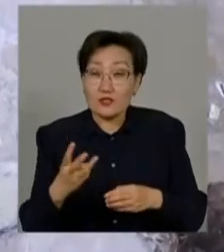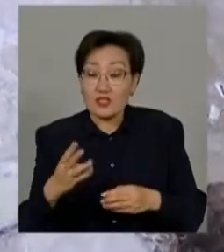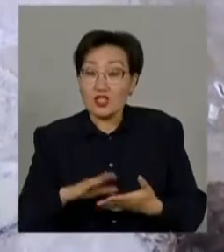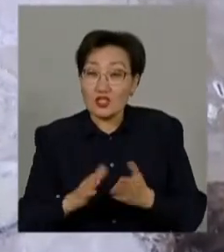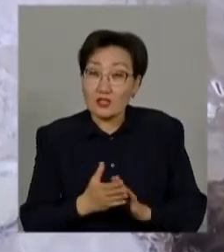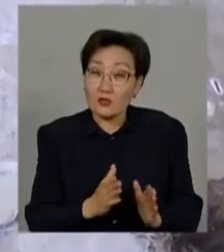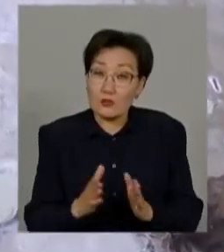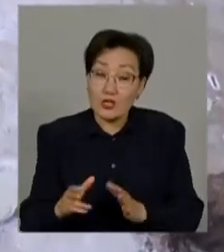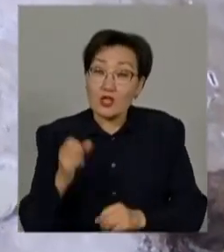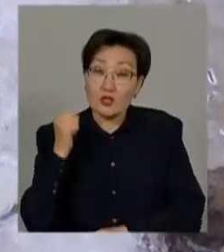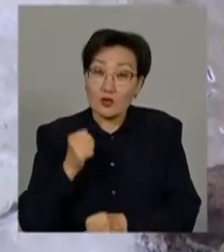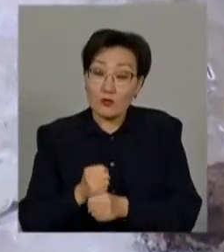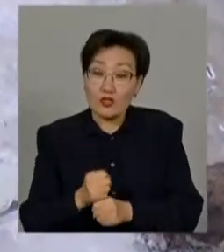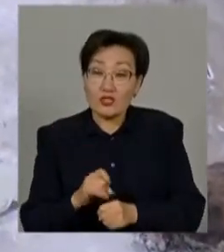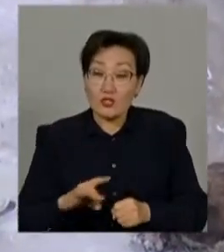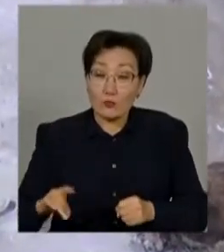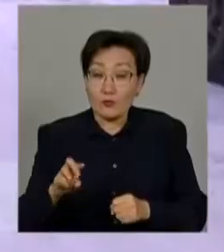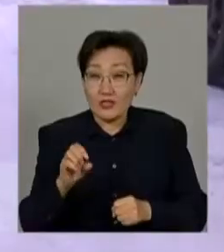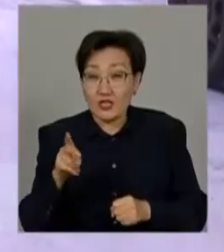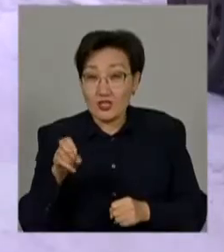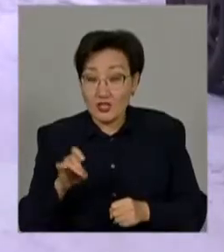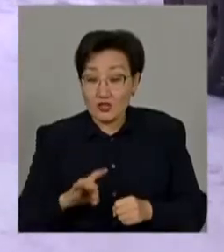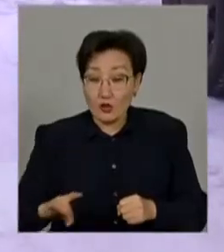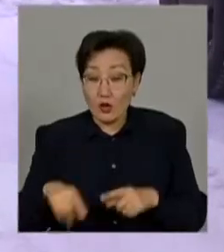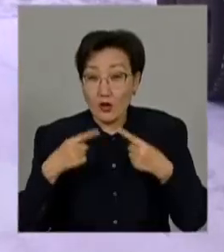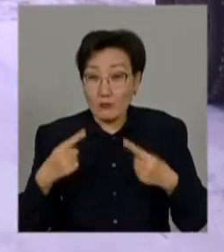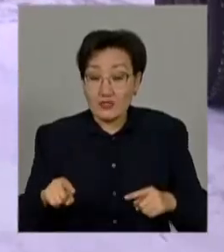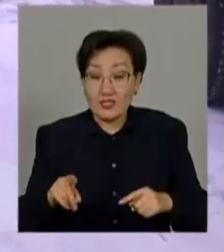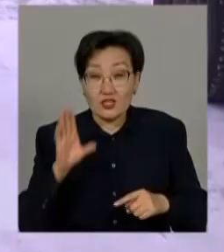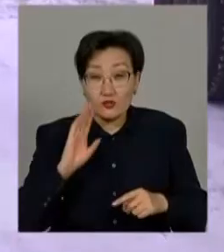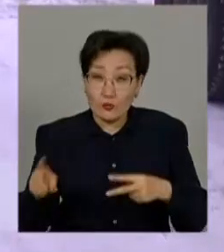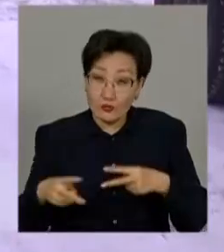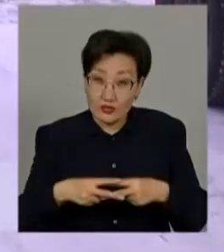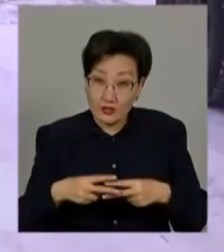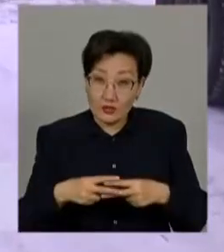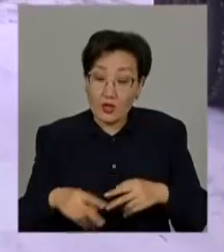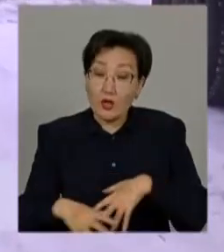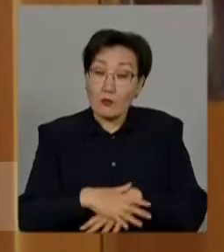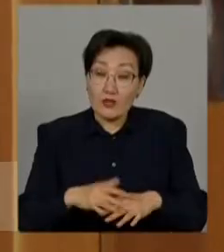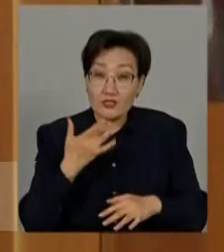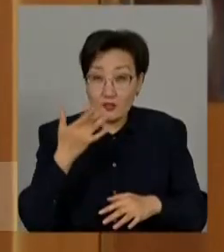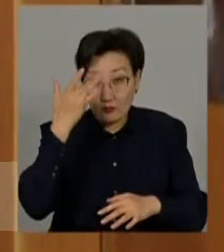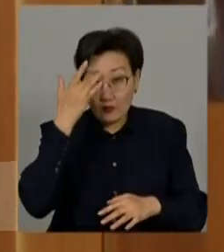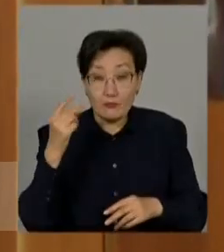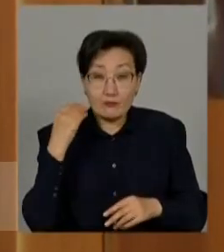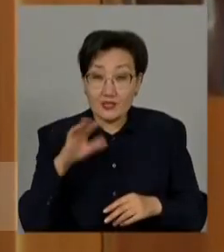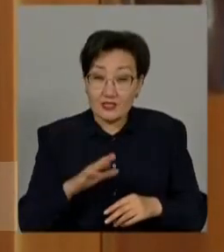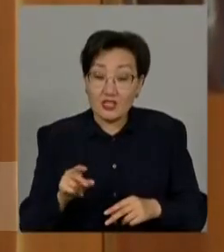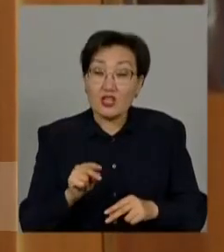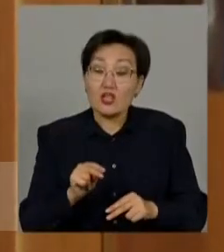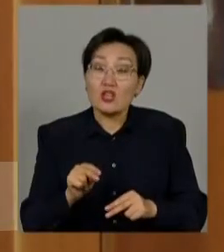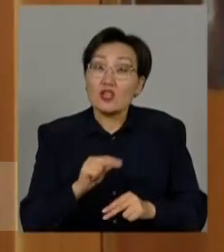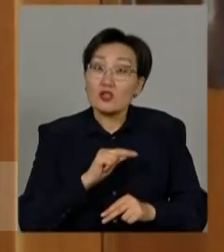жағдайды реттеп, жұмысшы кенті мен Береке шағын ауданынан басқасын суға қосты. Елді мекен тұрғындары жазда сапасыз жасалған жөндеу